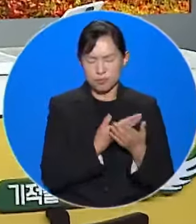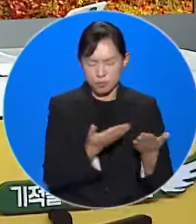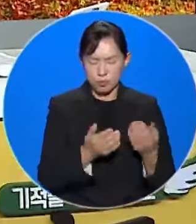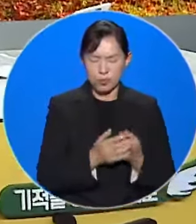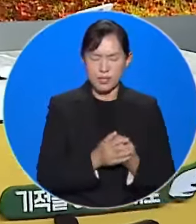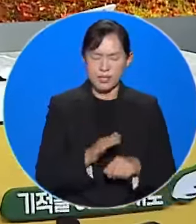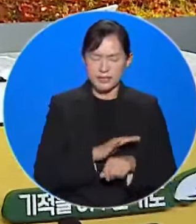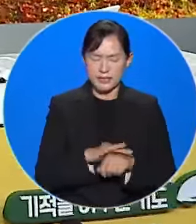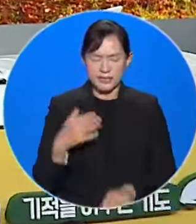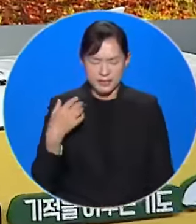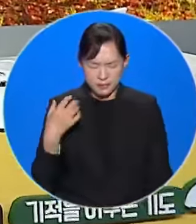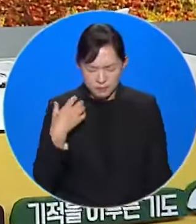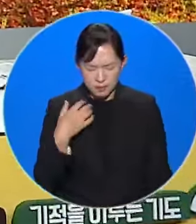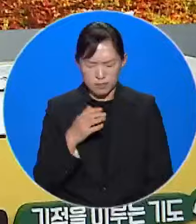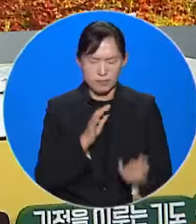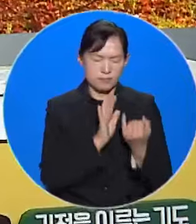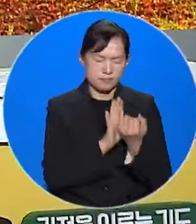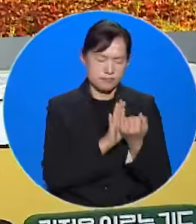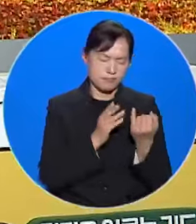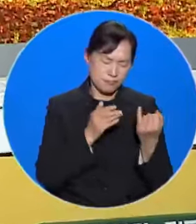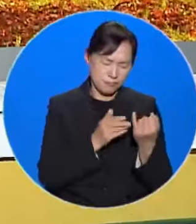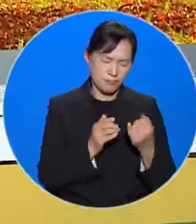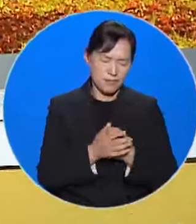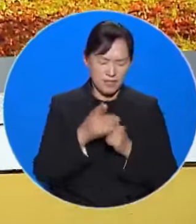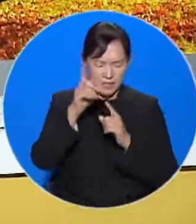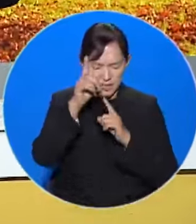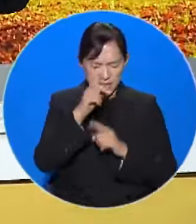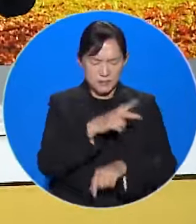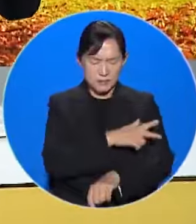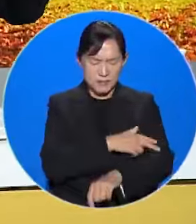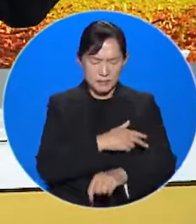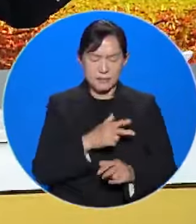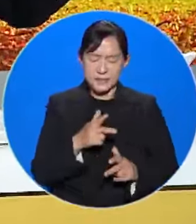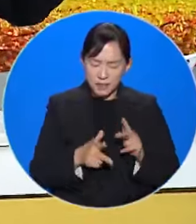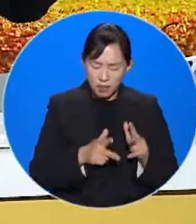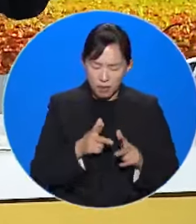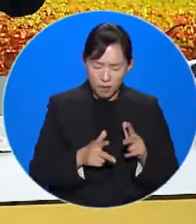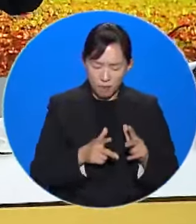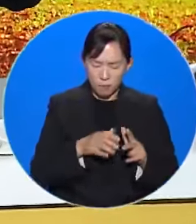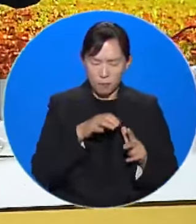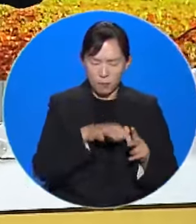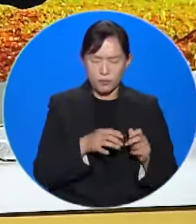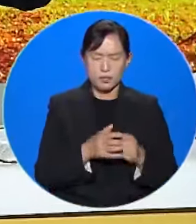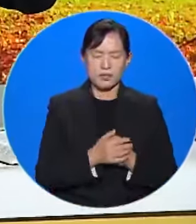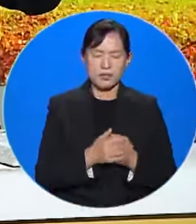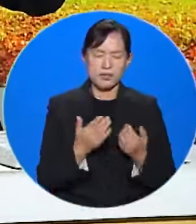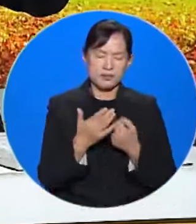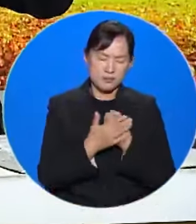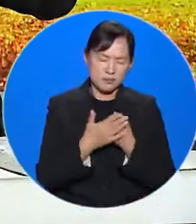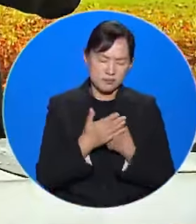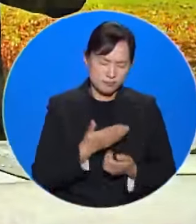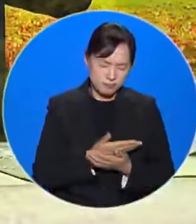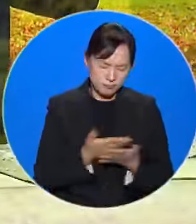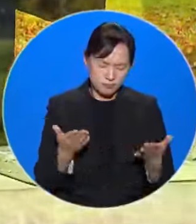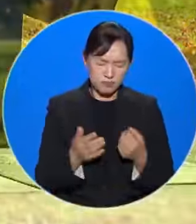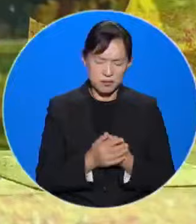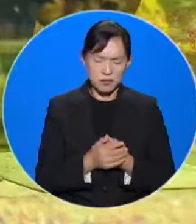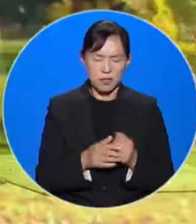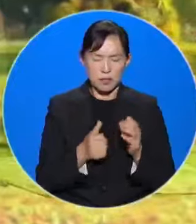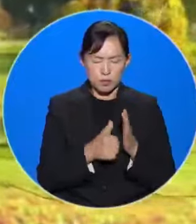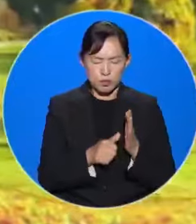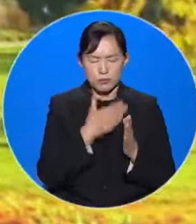이겨내고 감당할 수 있도록 도와주옵소서. 우리 이 집사님 하고 있는 사업장 가운데 하나님 아버지 은혜 베풀어 주셔서 하나님